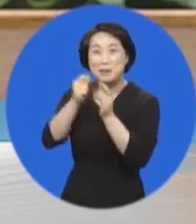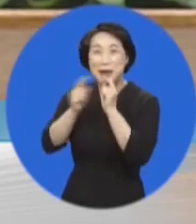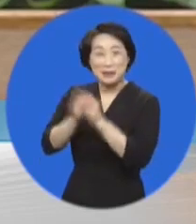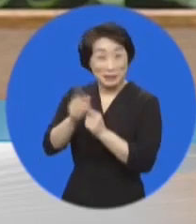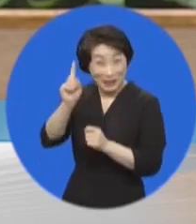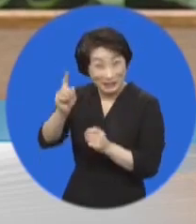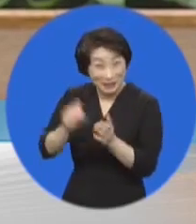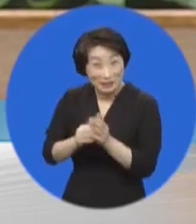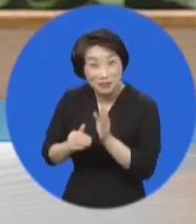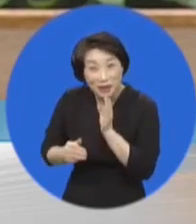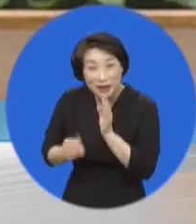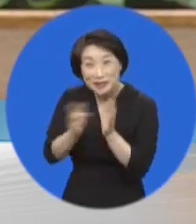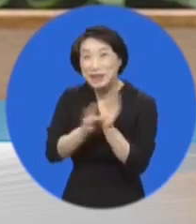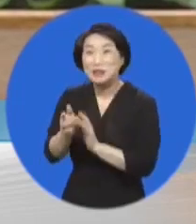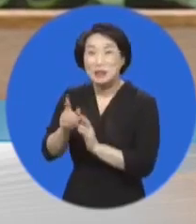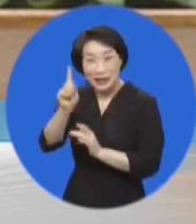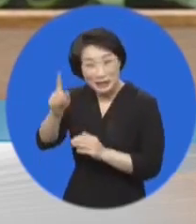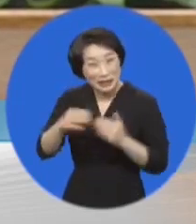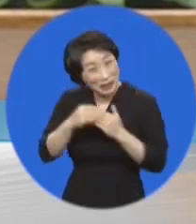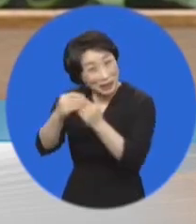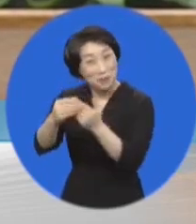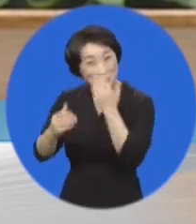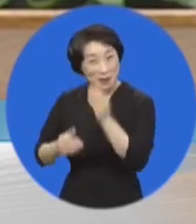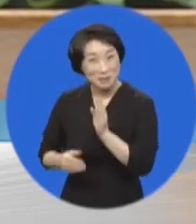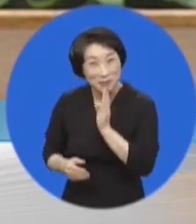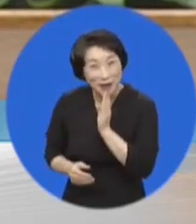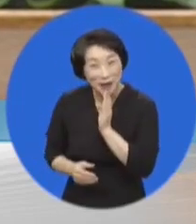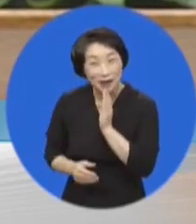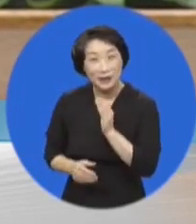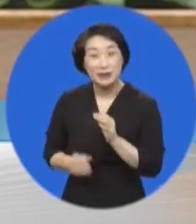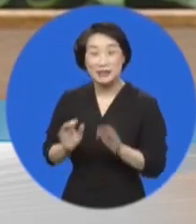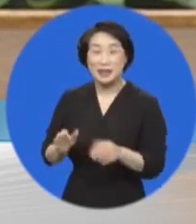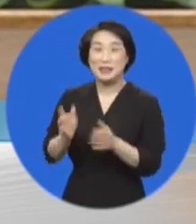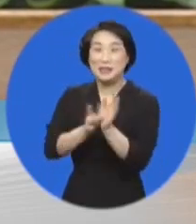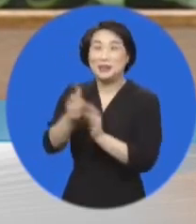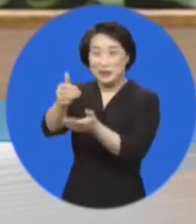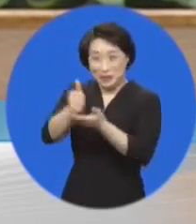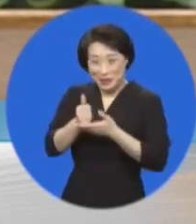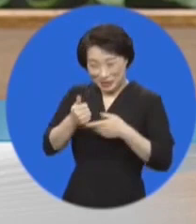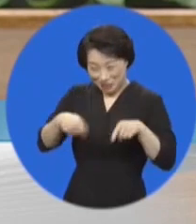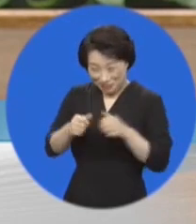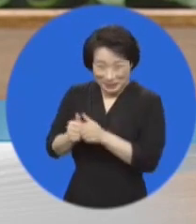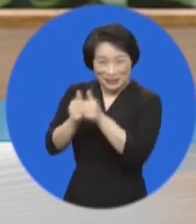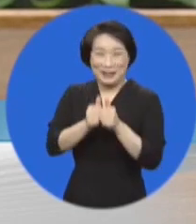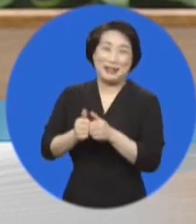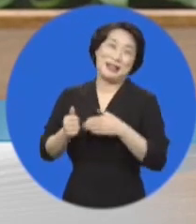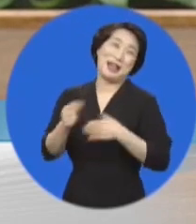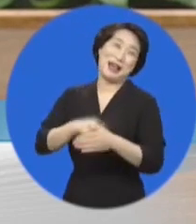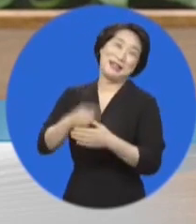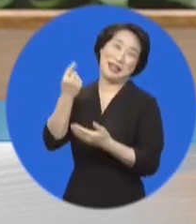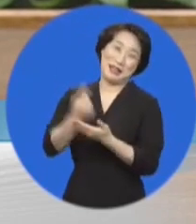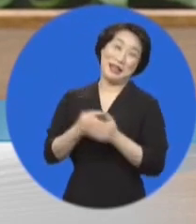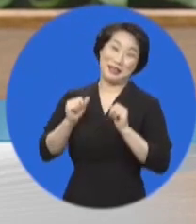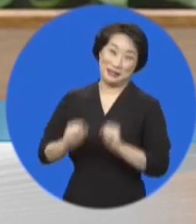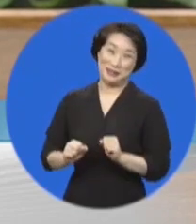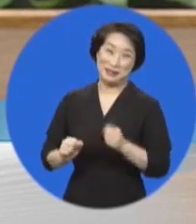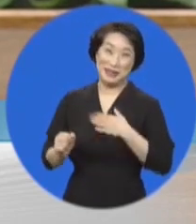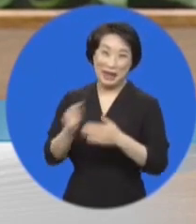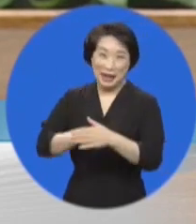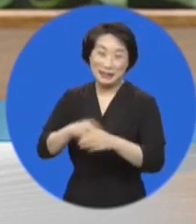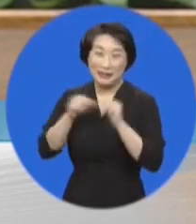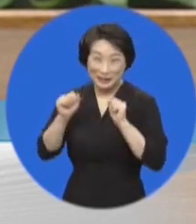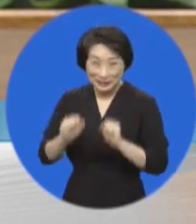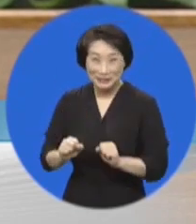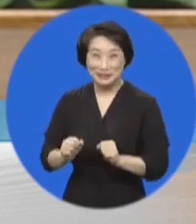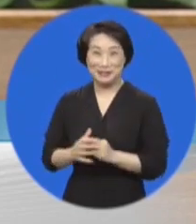말씀이시기에, 예수시기에, 그분이 내 안에 와 계십니다. 내 안에 와